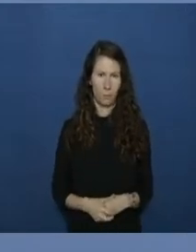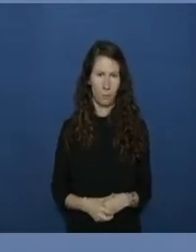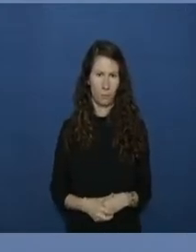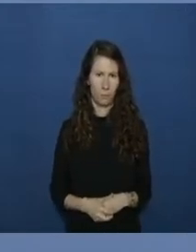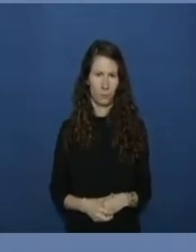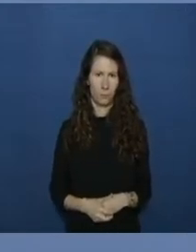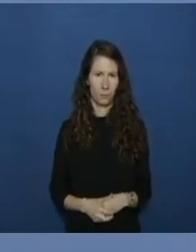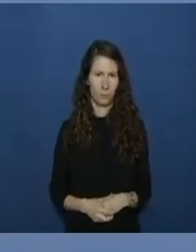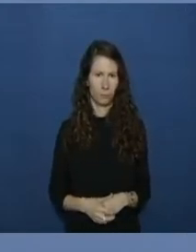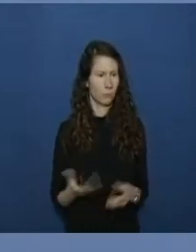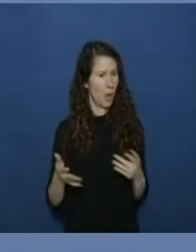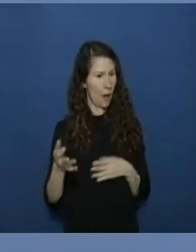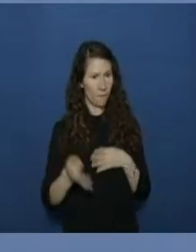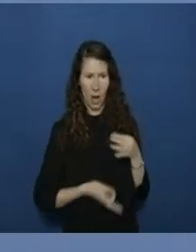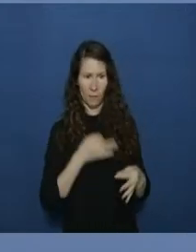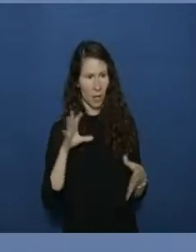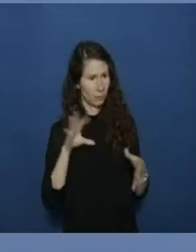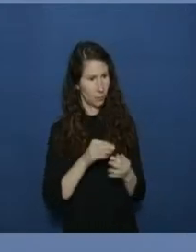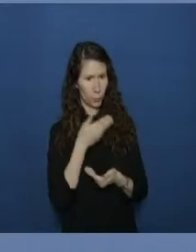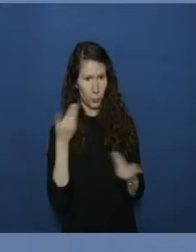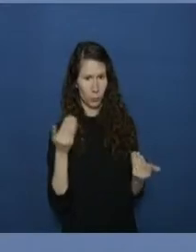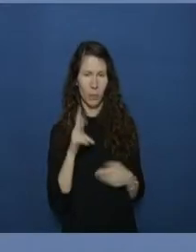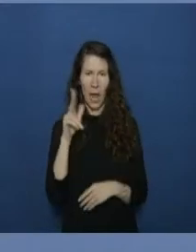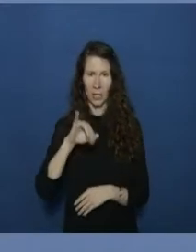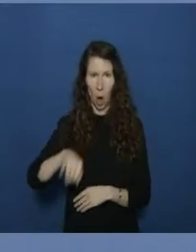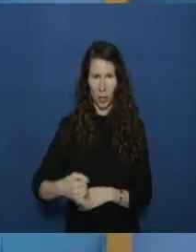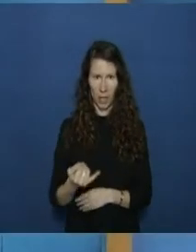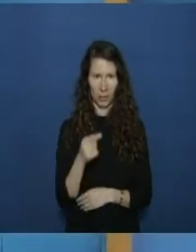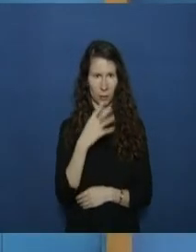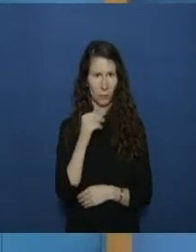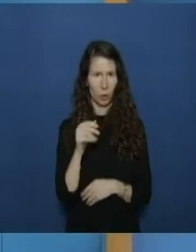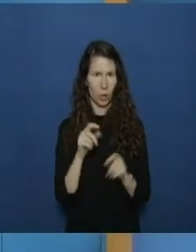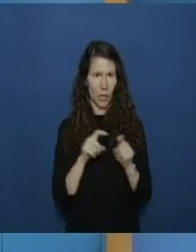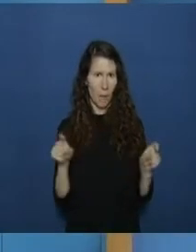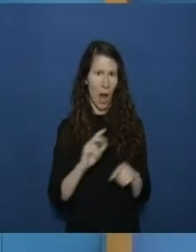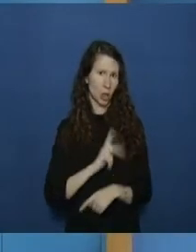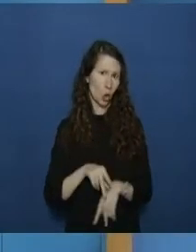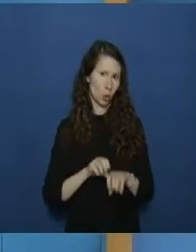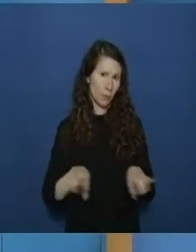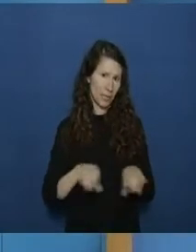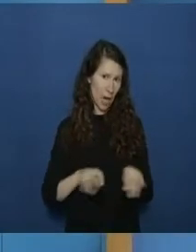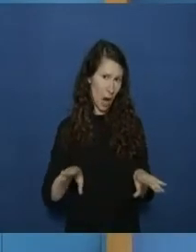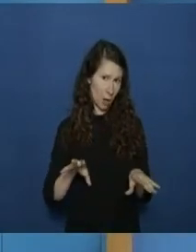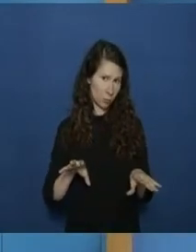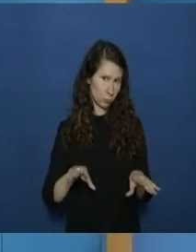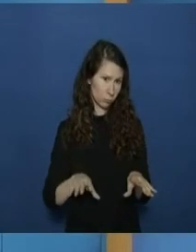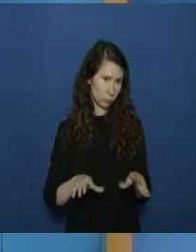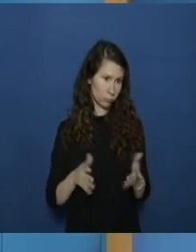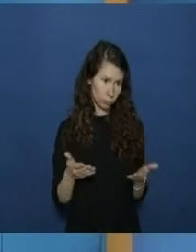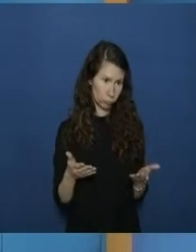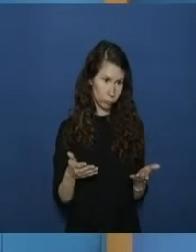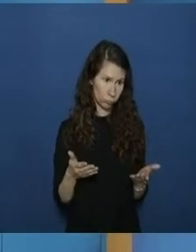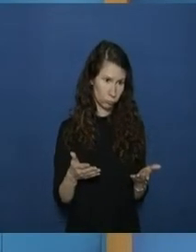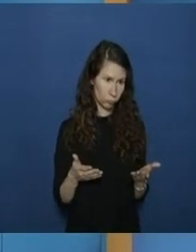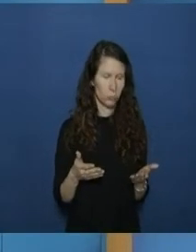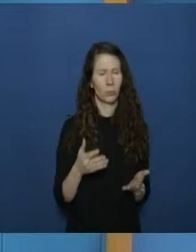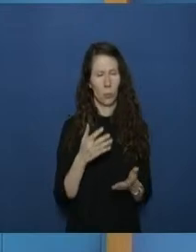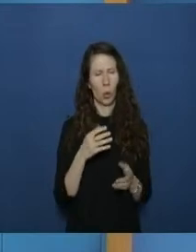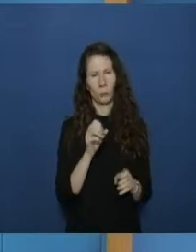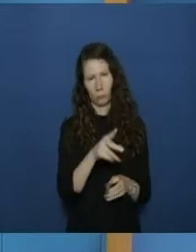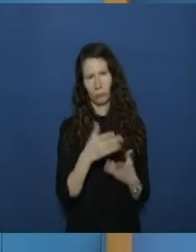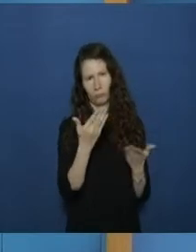Dazu sehe ich keine weiteren Fragen. Herr Jordans, wollen Sie mit dem Thema Social Media weitermachen? Ja.